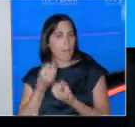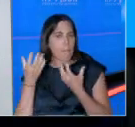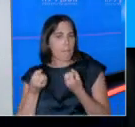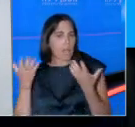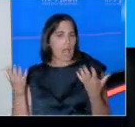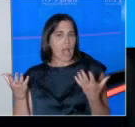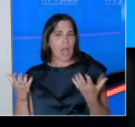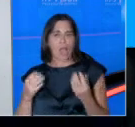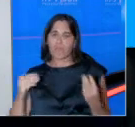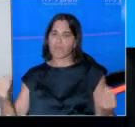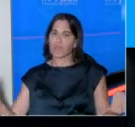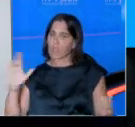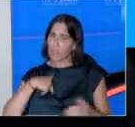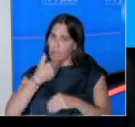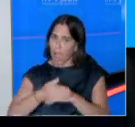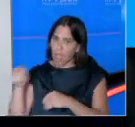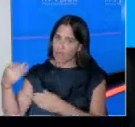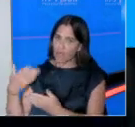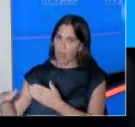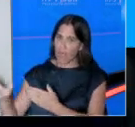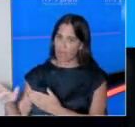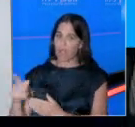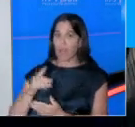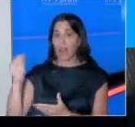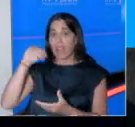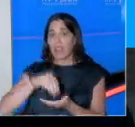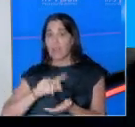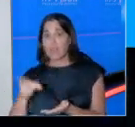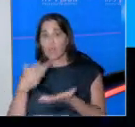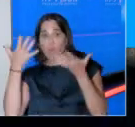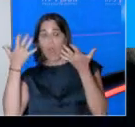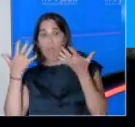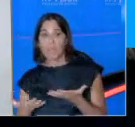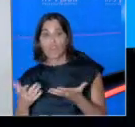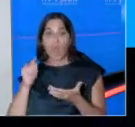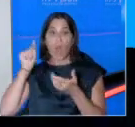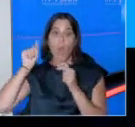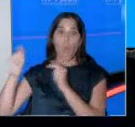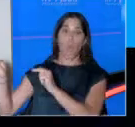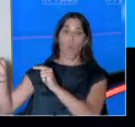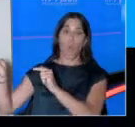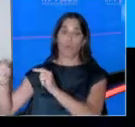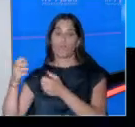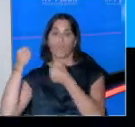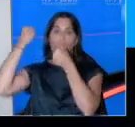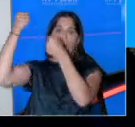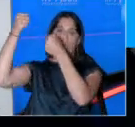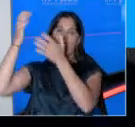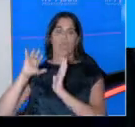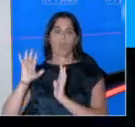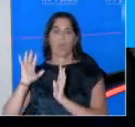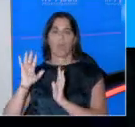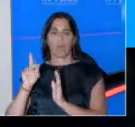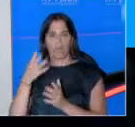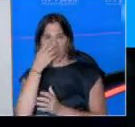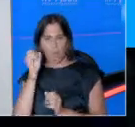ושגשג, היא תפרח ותשגשג גם אחריו. לשים את כל כובד המשקל של הוא זה, פרומטאוס, מחזיק אותנו, זה